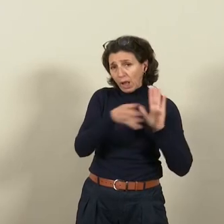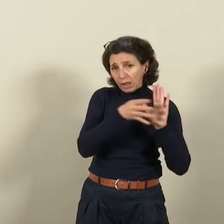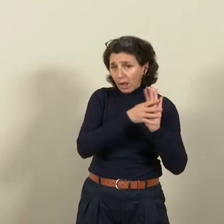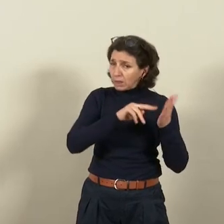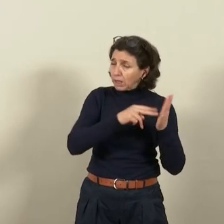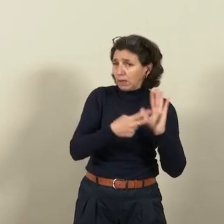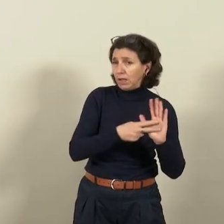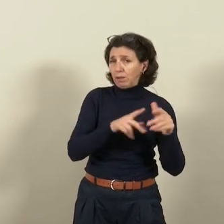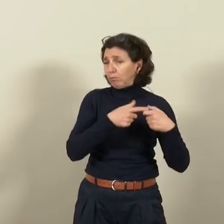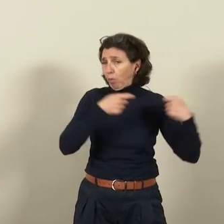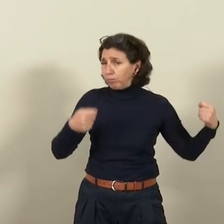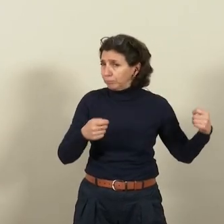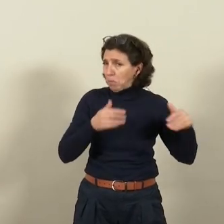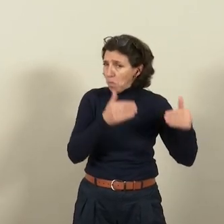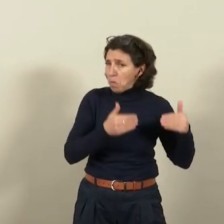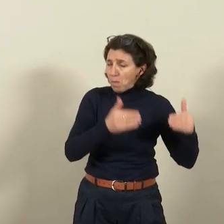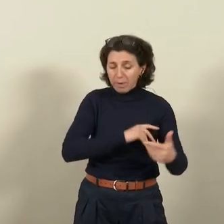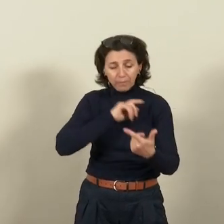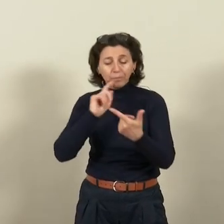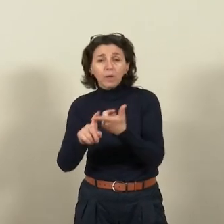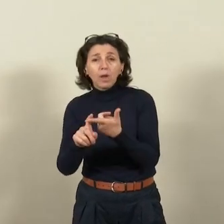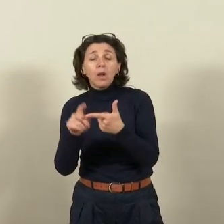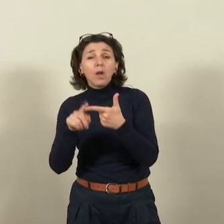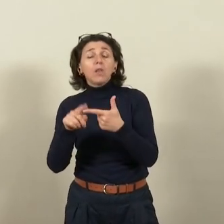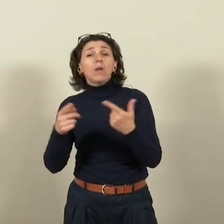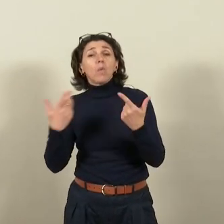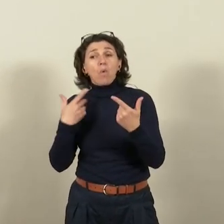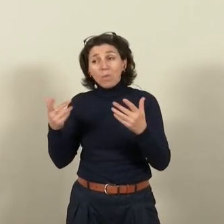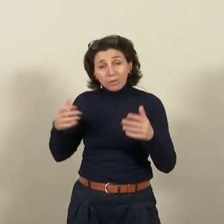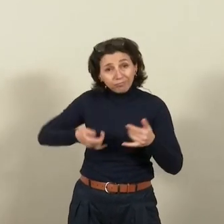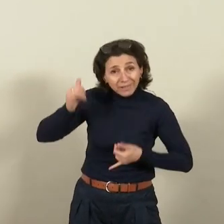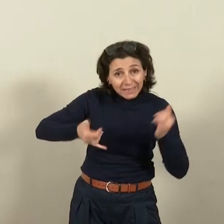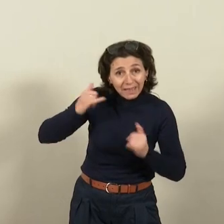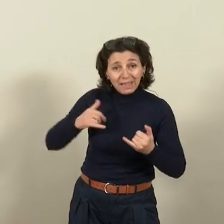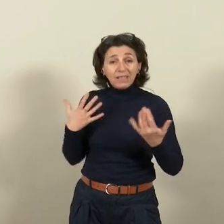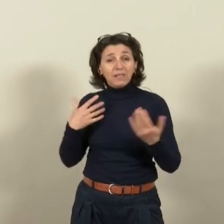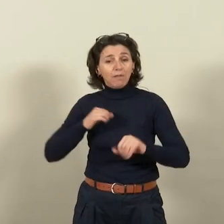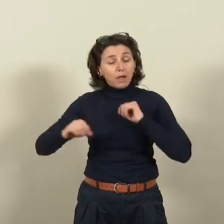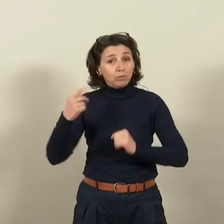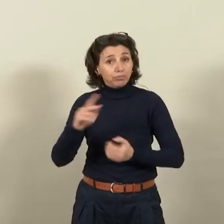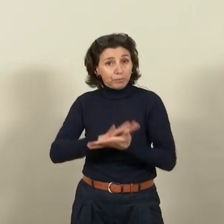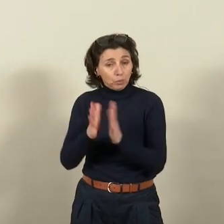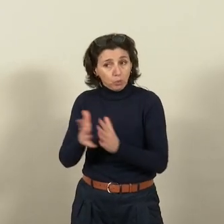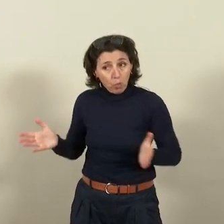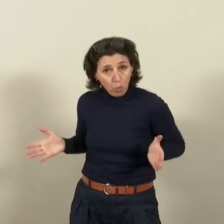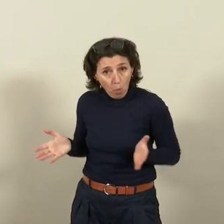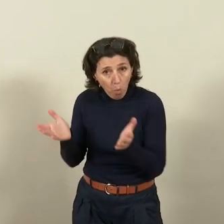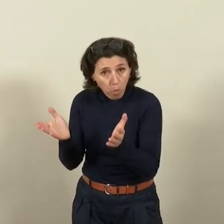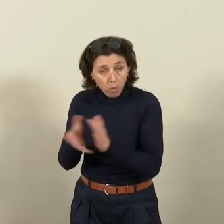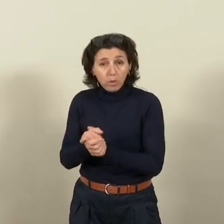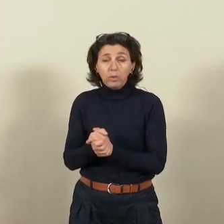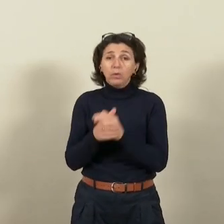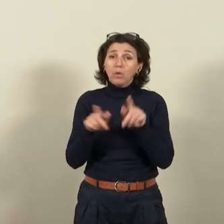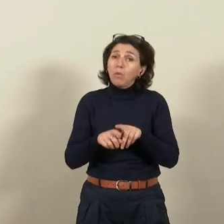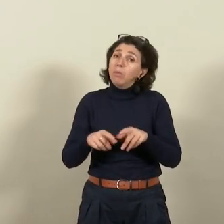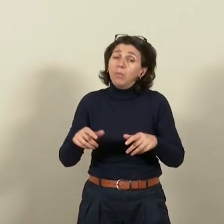inchangés le second volet quant à lui encourage les initiatives et actions des associations qui concourent à la réalisation de la politique